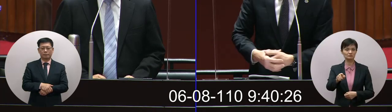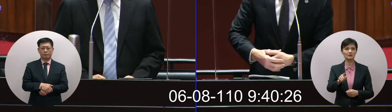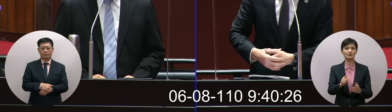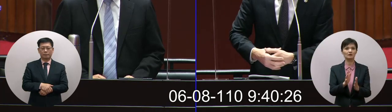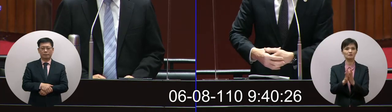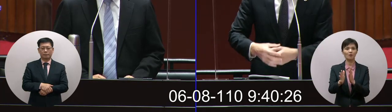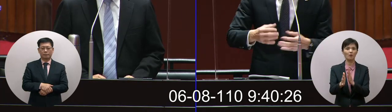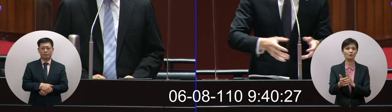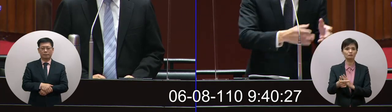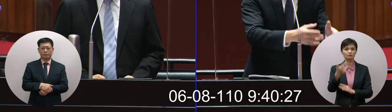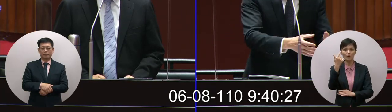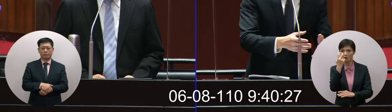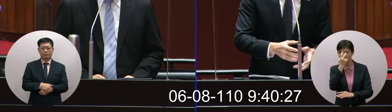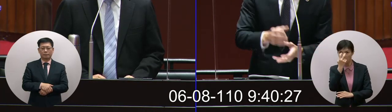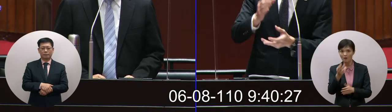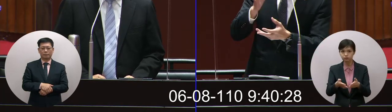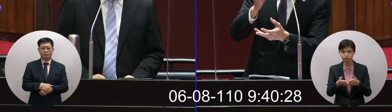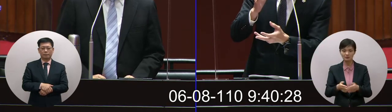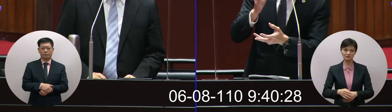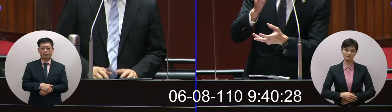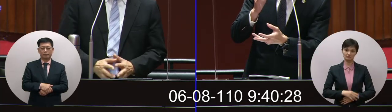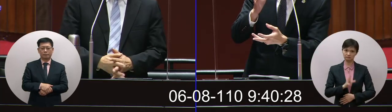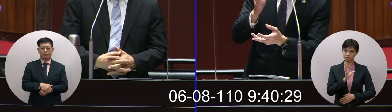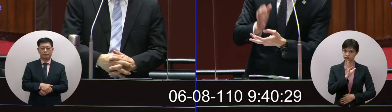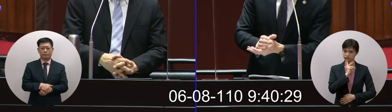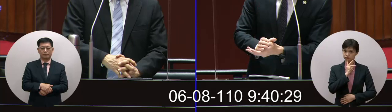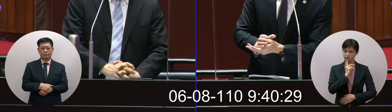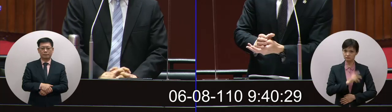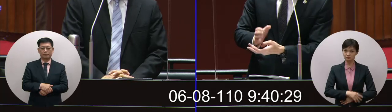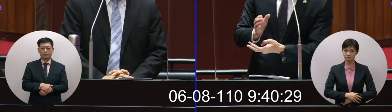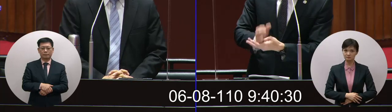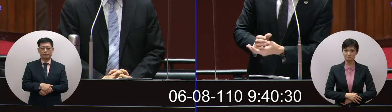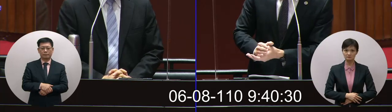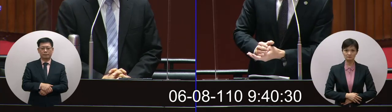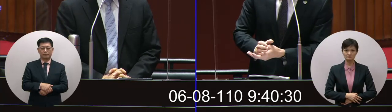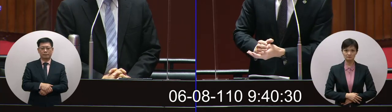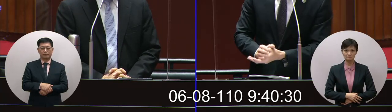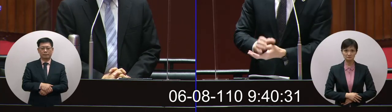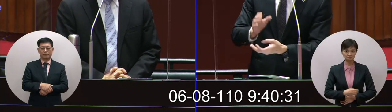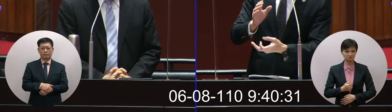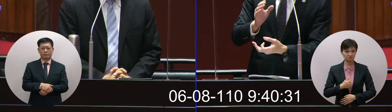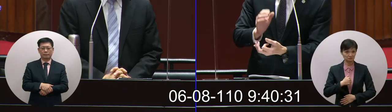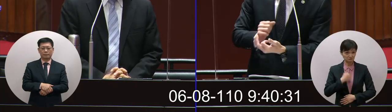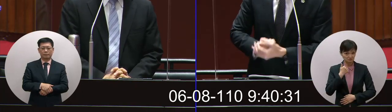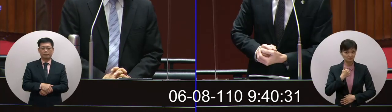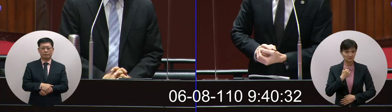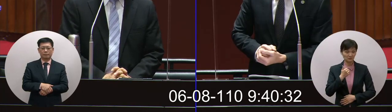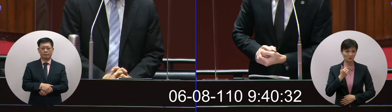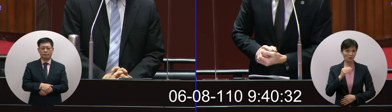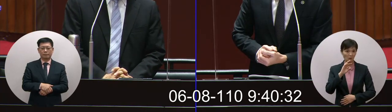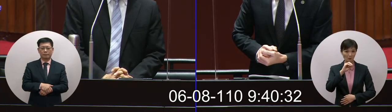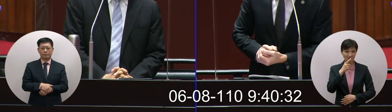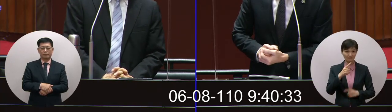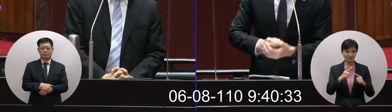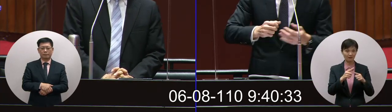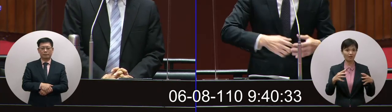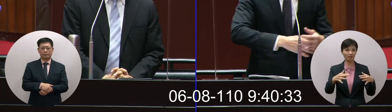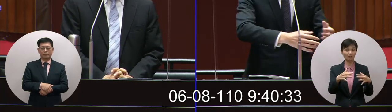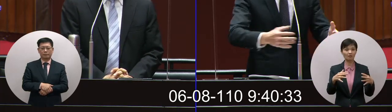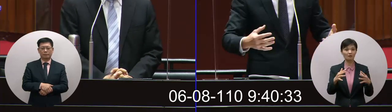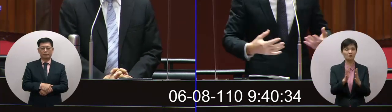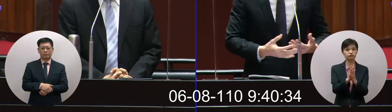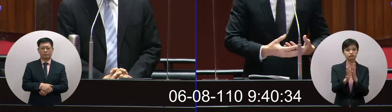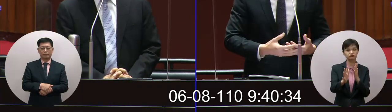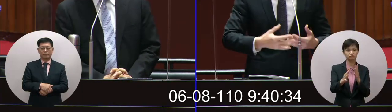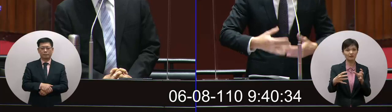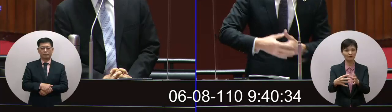但要快筛。啊，去快筛的是爱有这个接触，这个较真正，也是讲吼有可能较真的人呢。你叫